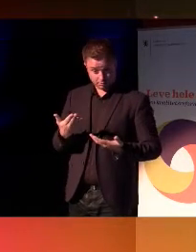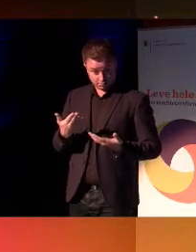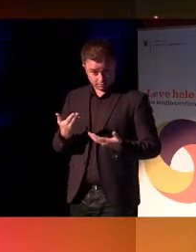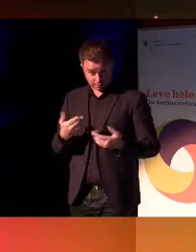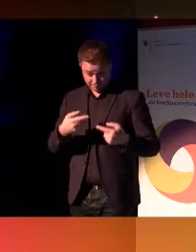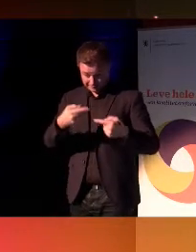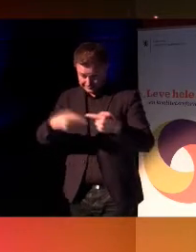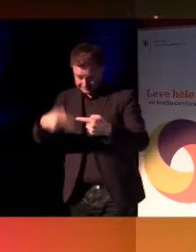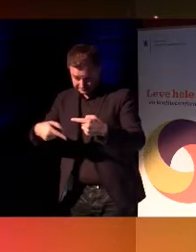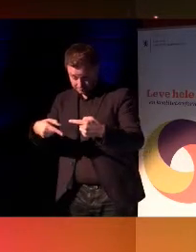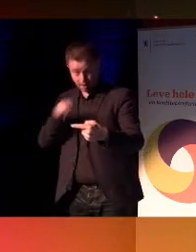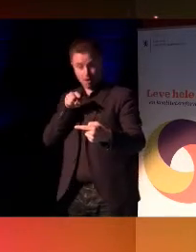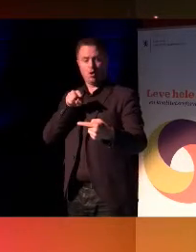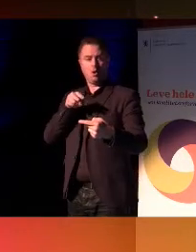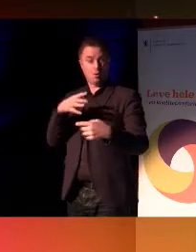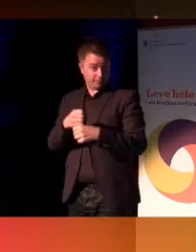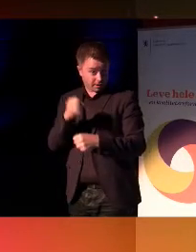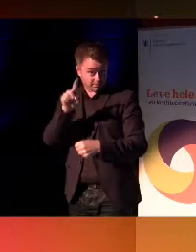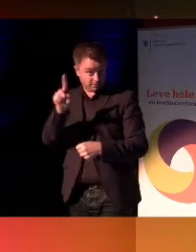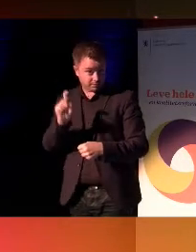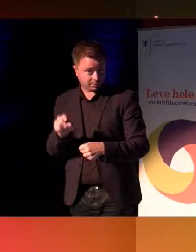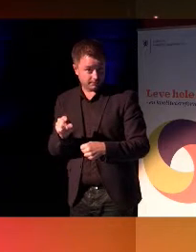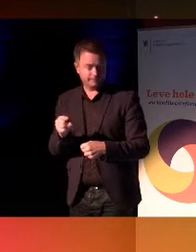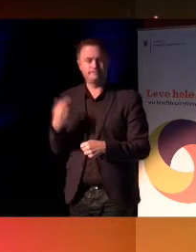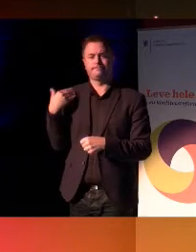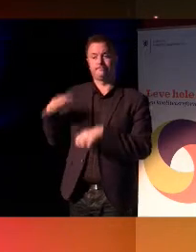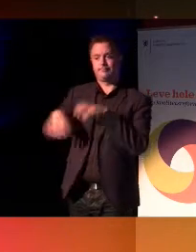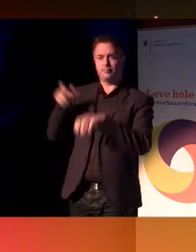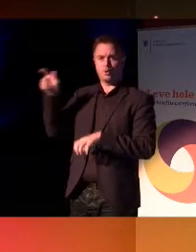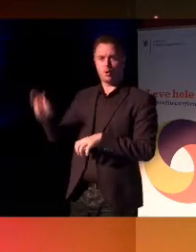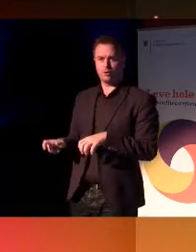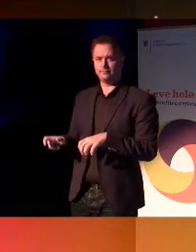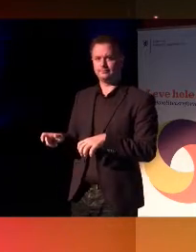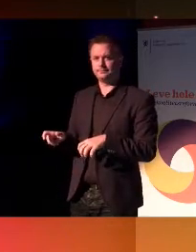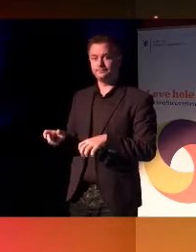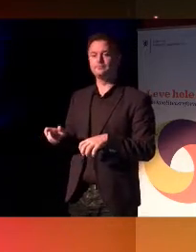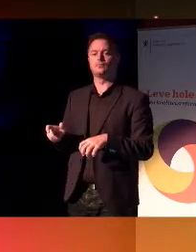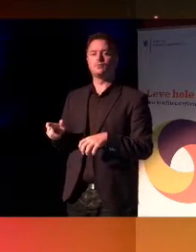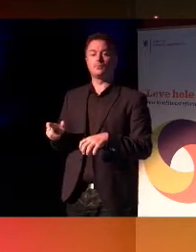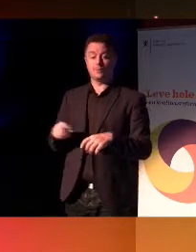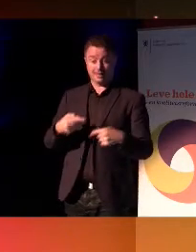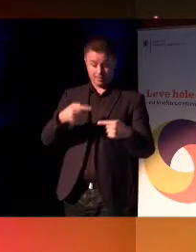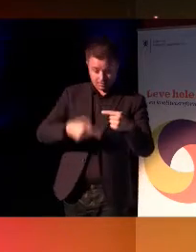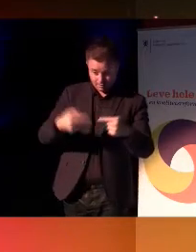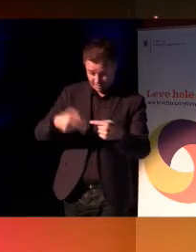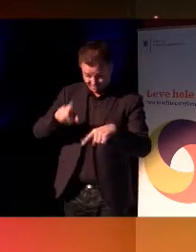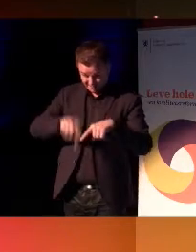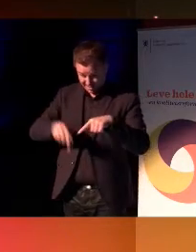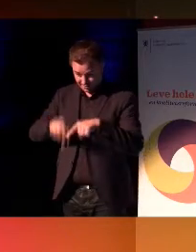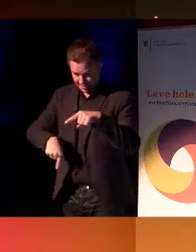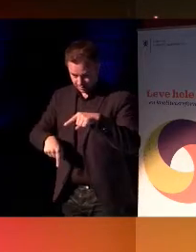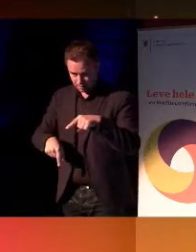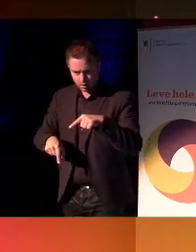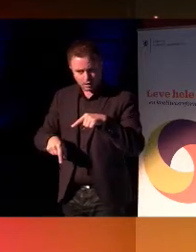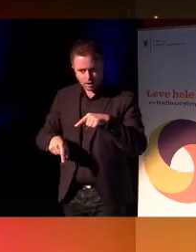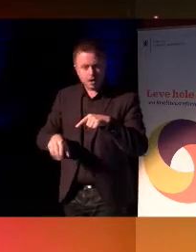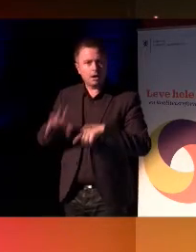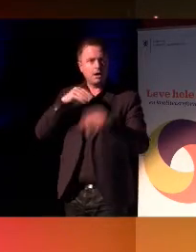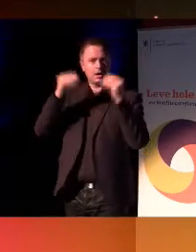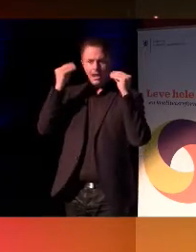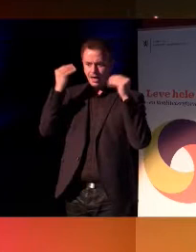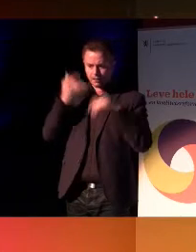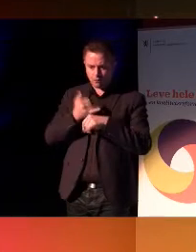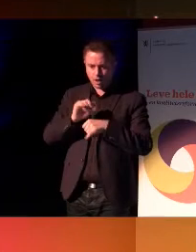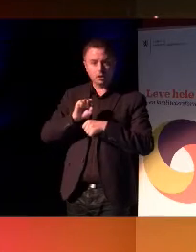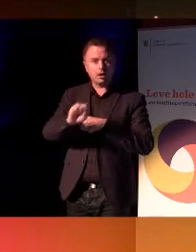svikten? Og der var Bjørn Gullvåg inne på noe. Det å lære av feil jo en gjenganger. Hvordan har vi på